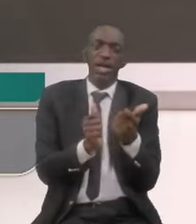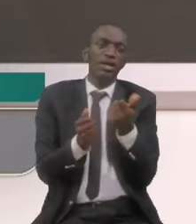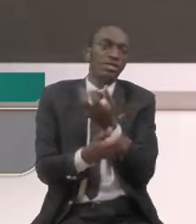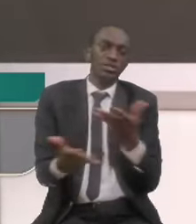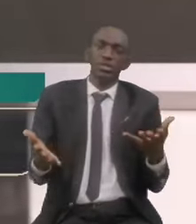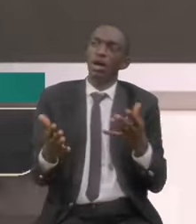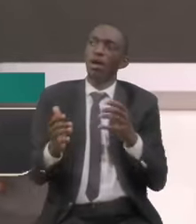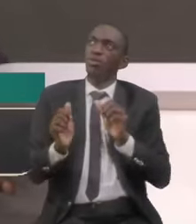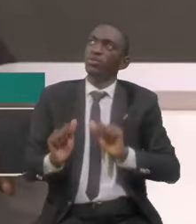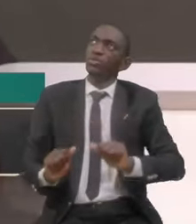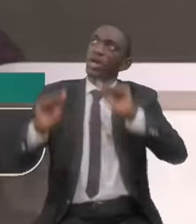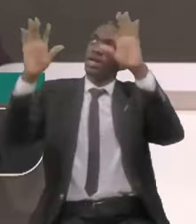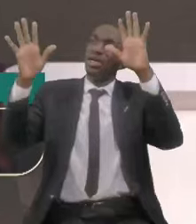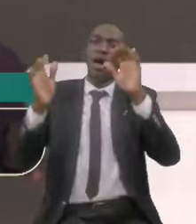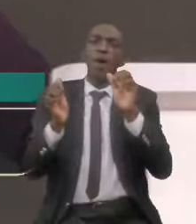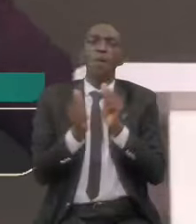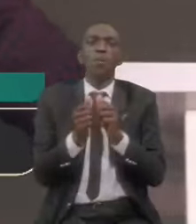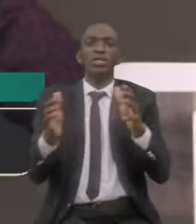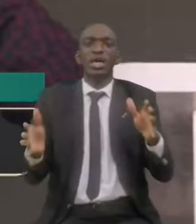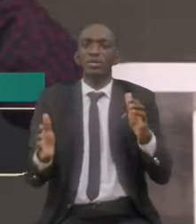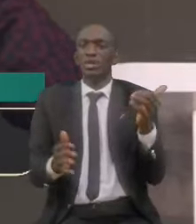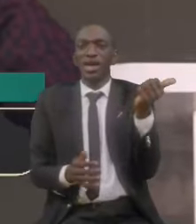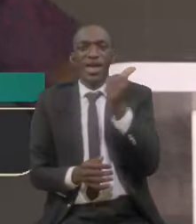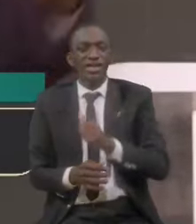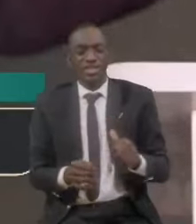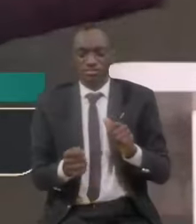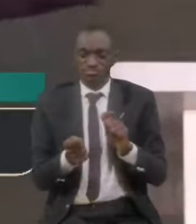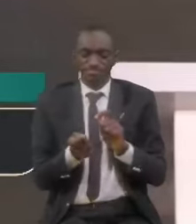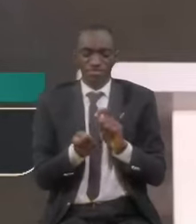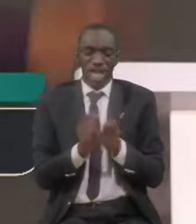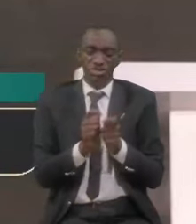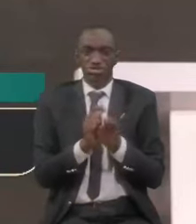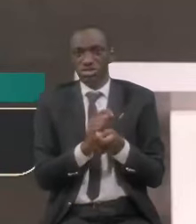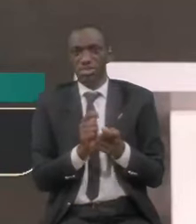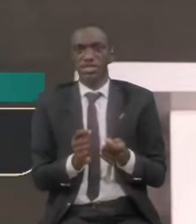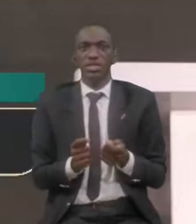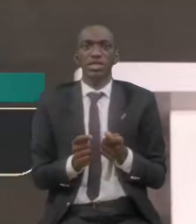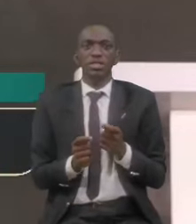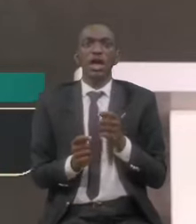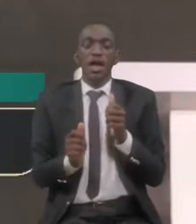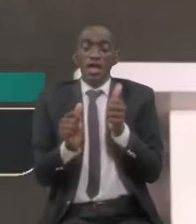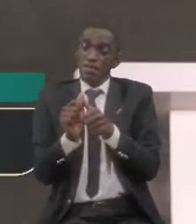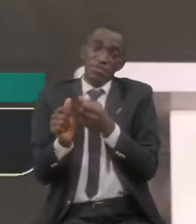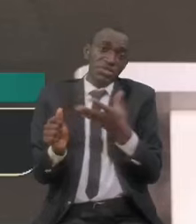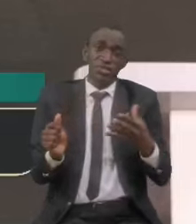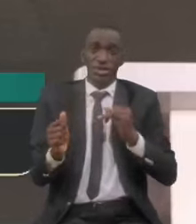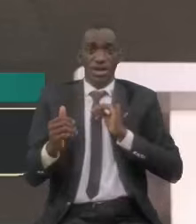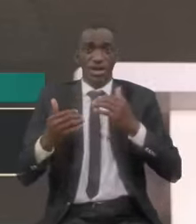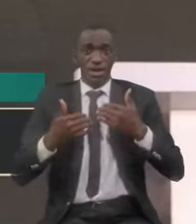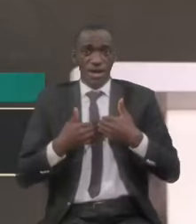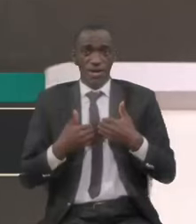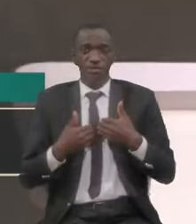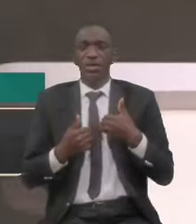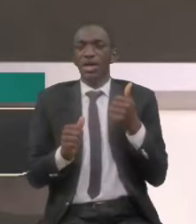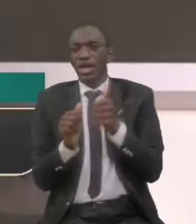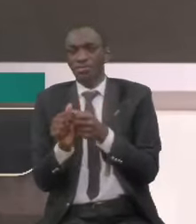soumettre sans ajustement. Tout ce que j'ai. Tout ce que je